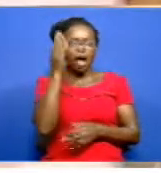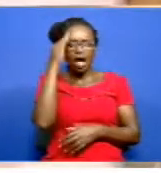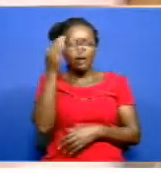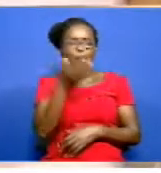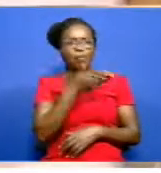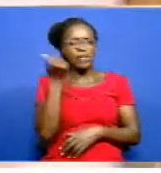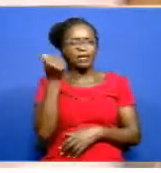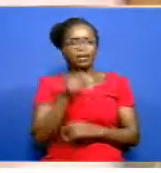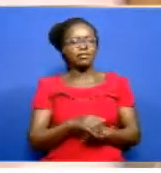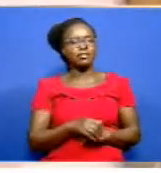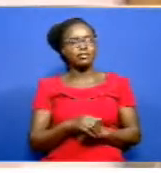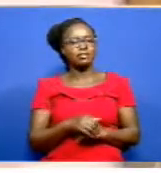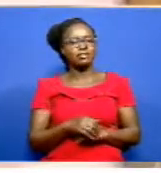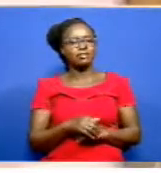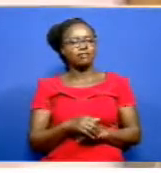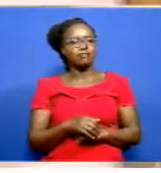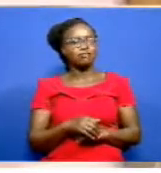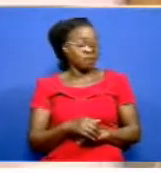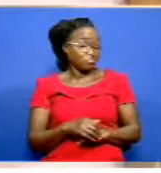vizuri.